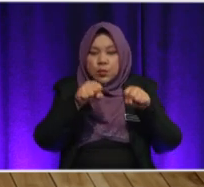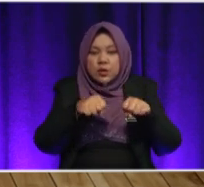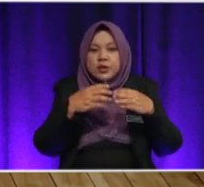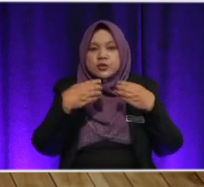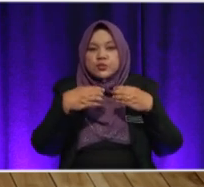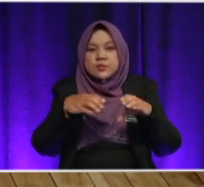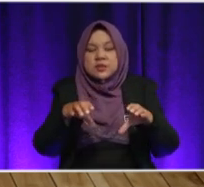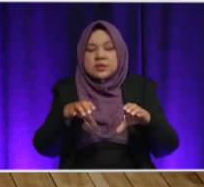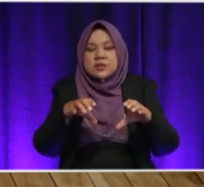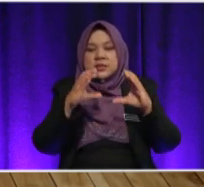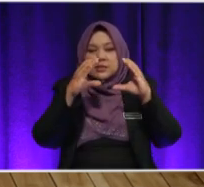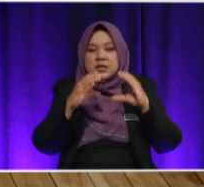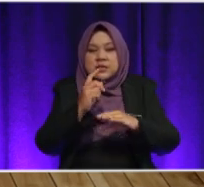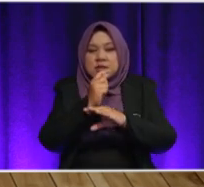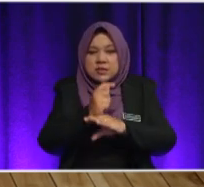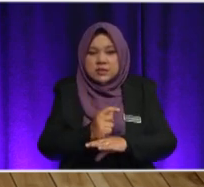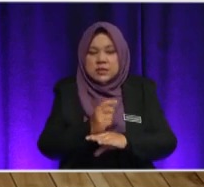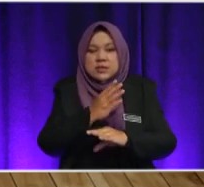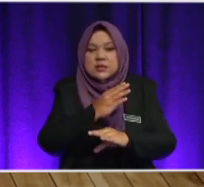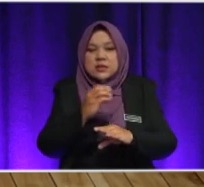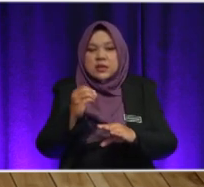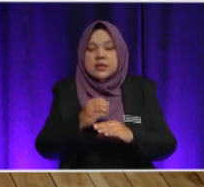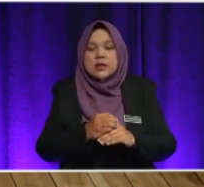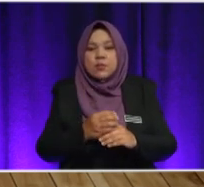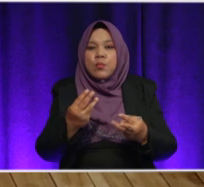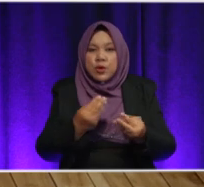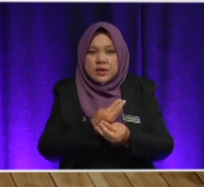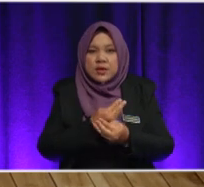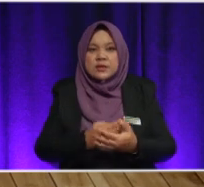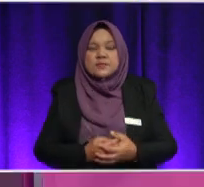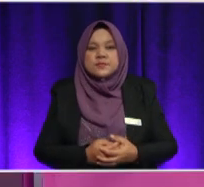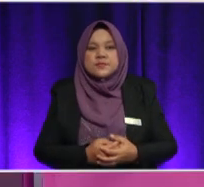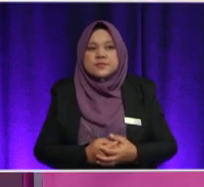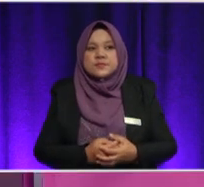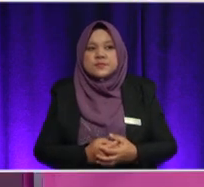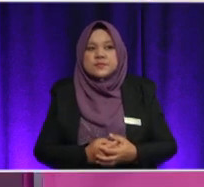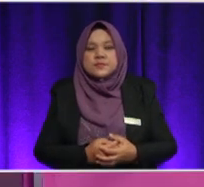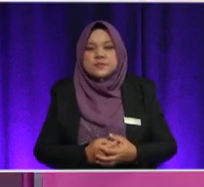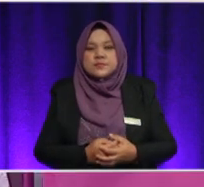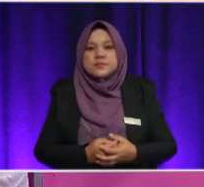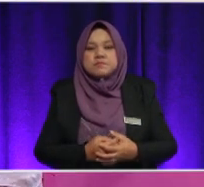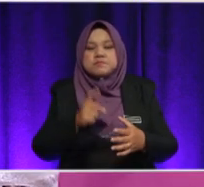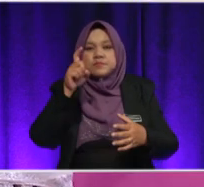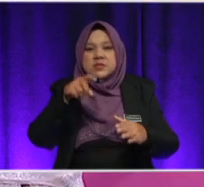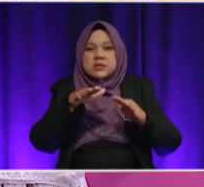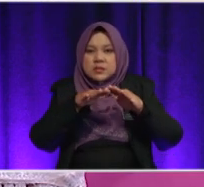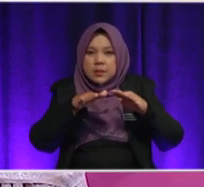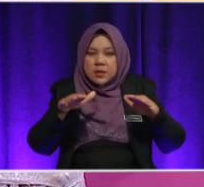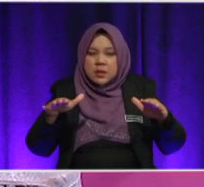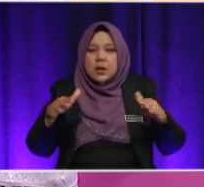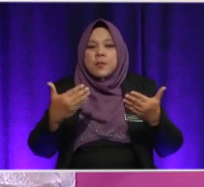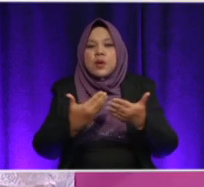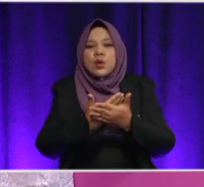ataupun kaidah herbal maka ini Seharusnya berumur 18 tahun dan ke atas sampai haruslah stabil baru kita boleh